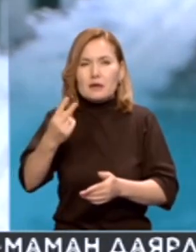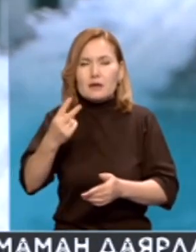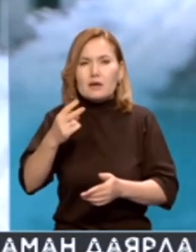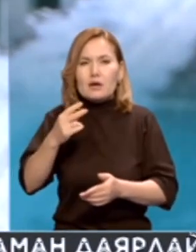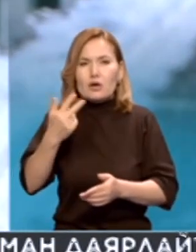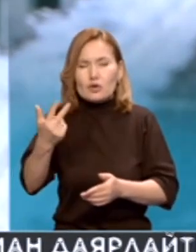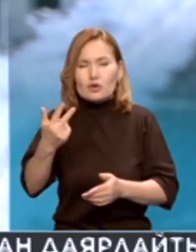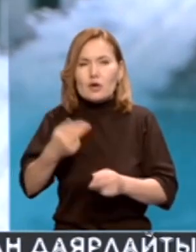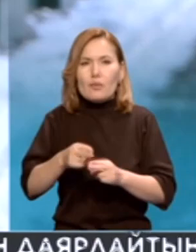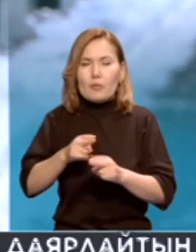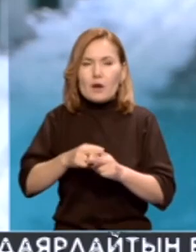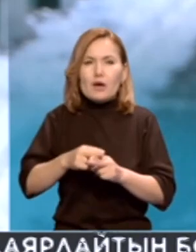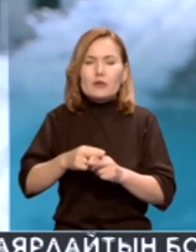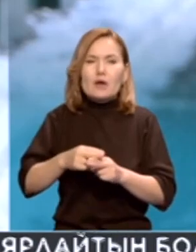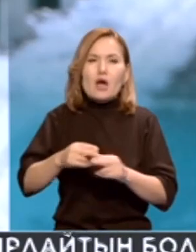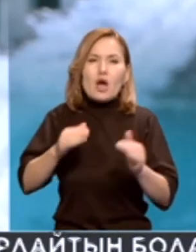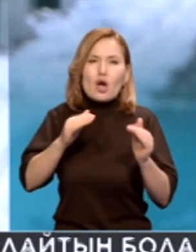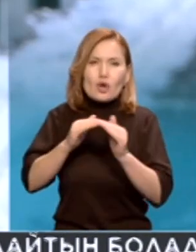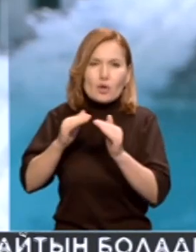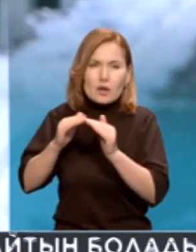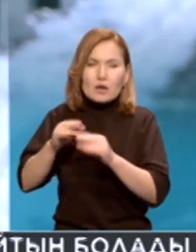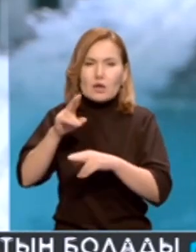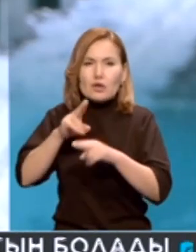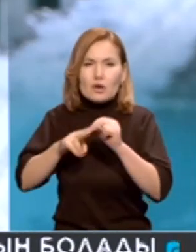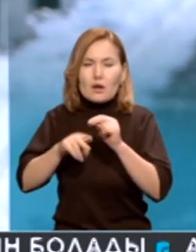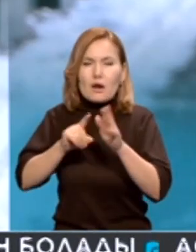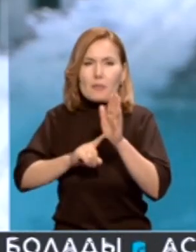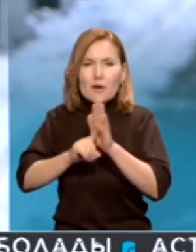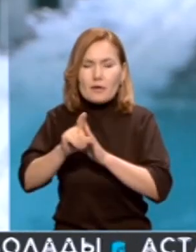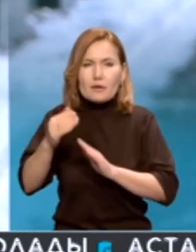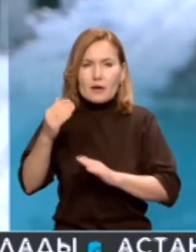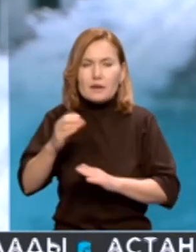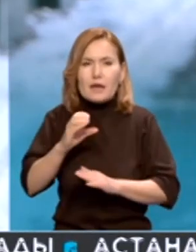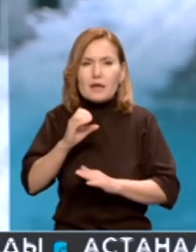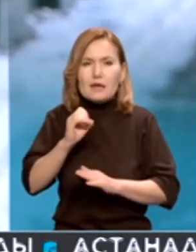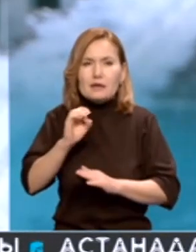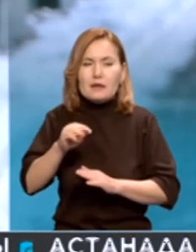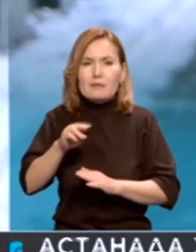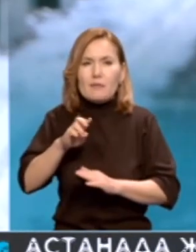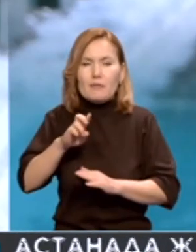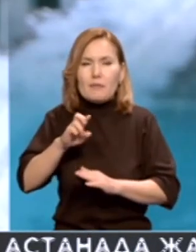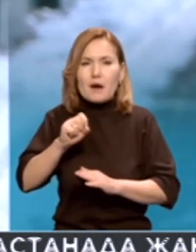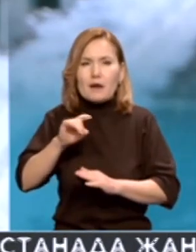қазір коммерциялық тұрғын үйлер салынып жатыр. Ал мына Есет Батыр тұрғын алабында